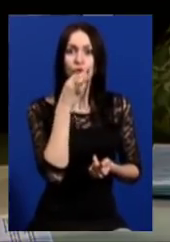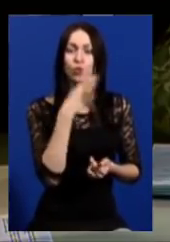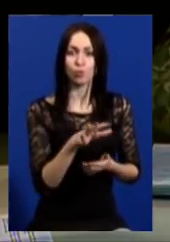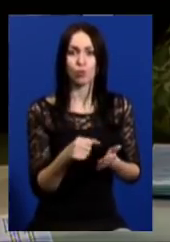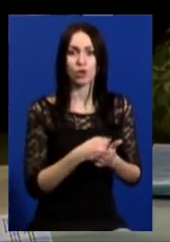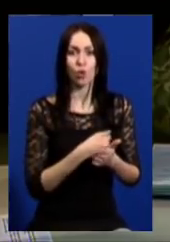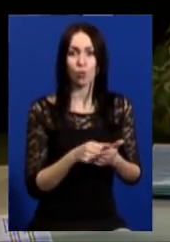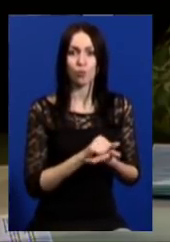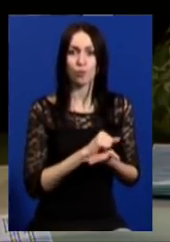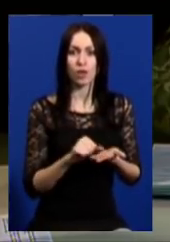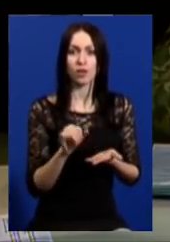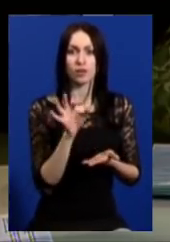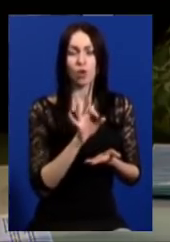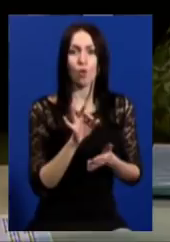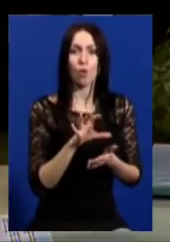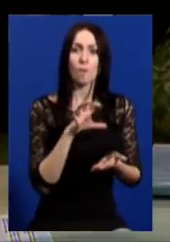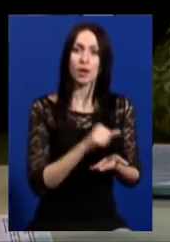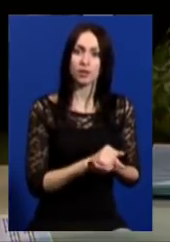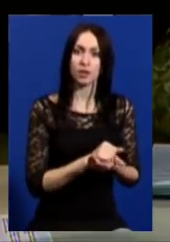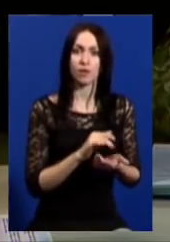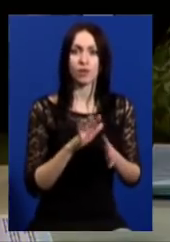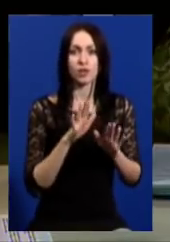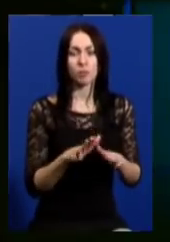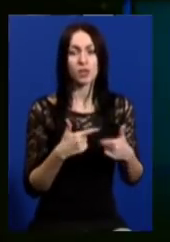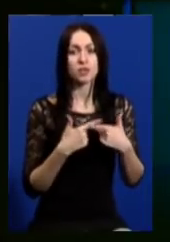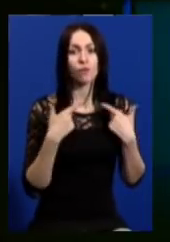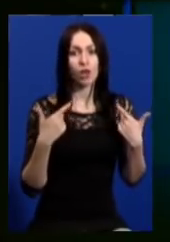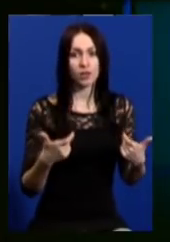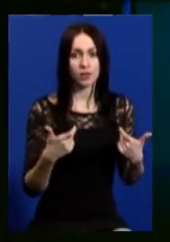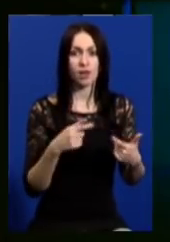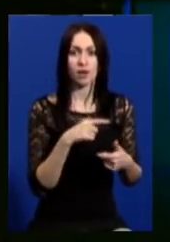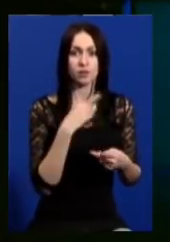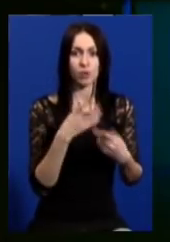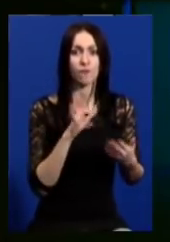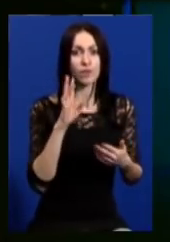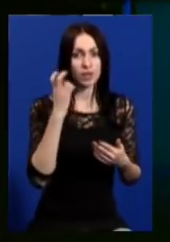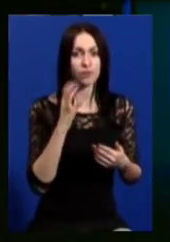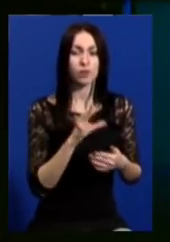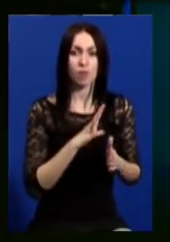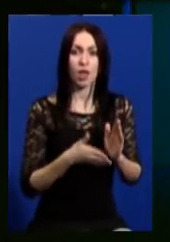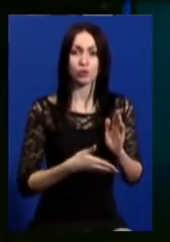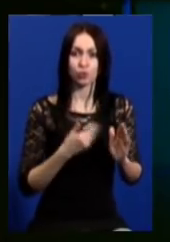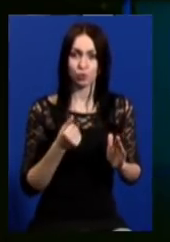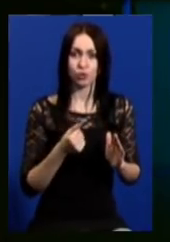документи про бронювання місць в отелі, вони слідували в Київ, були відсутні.